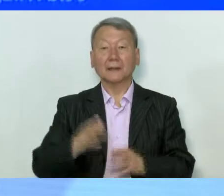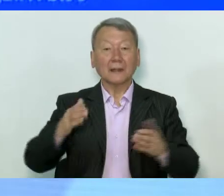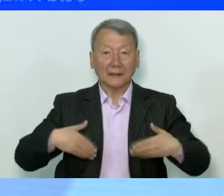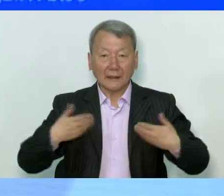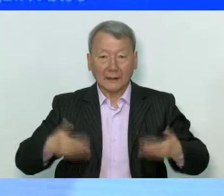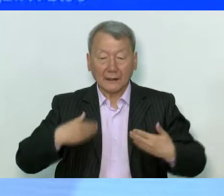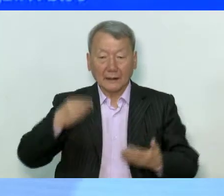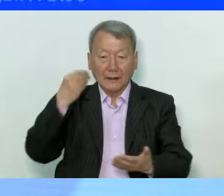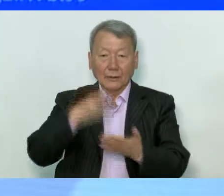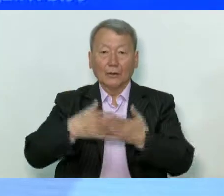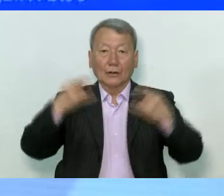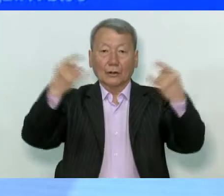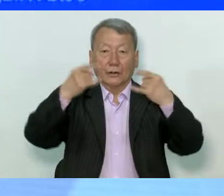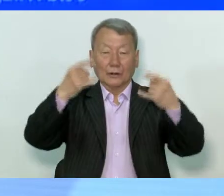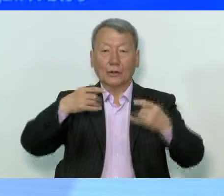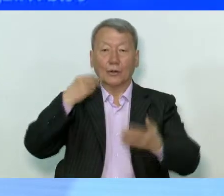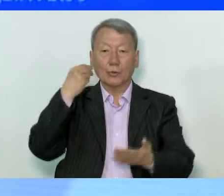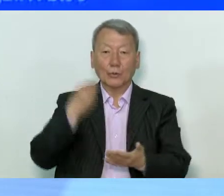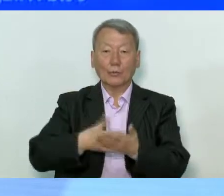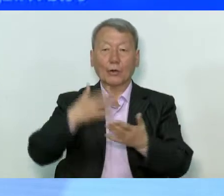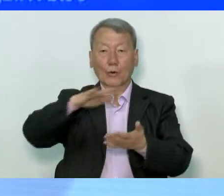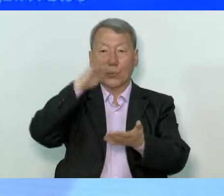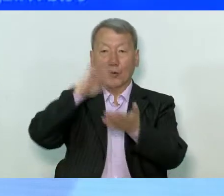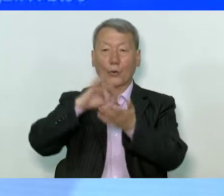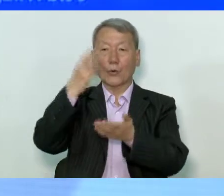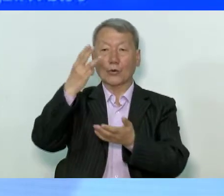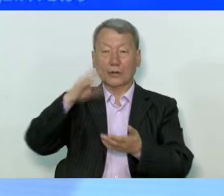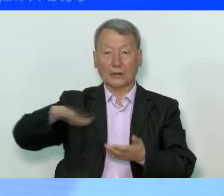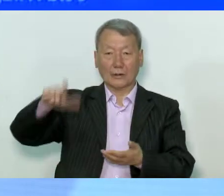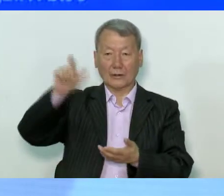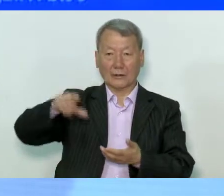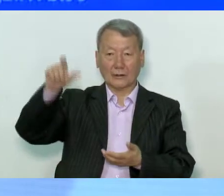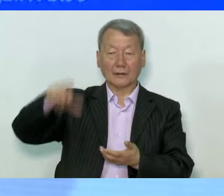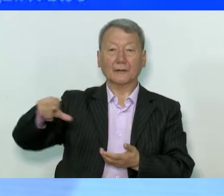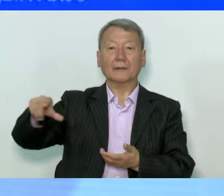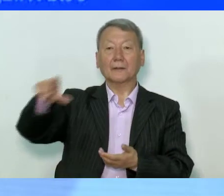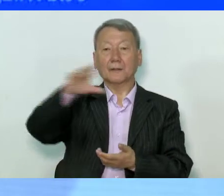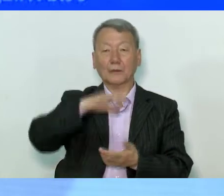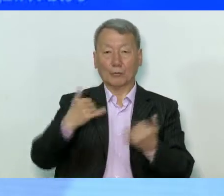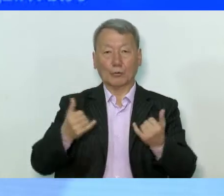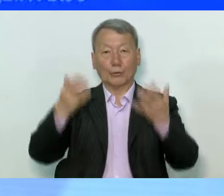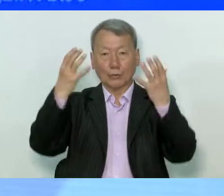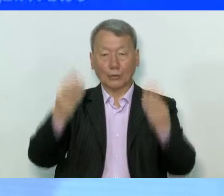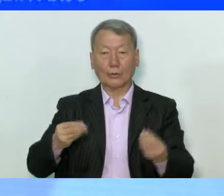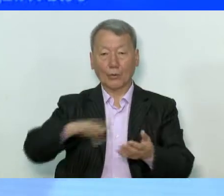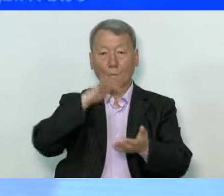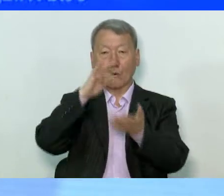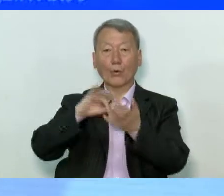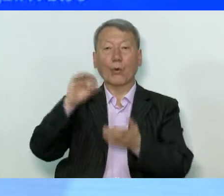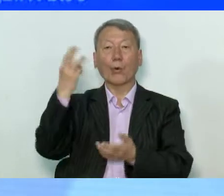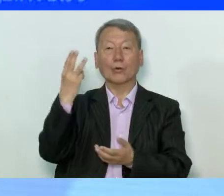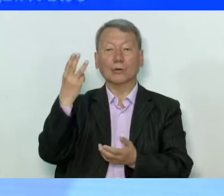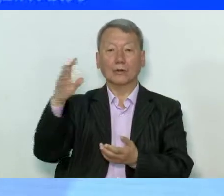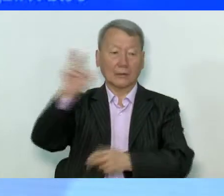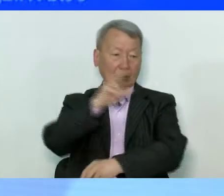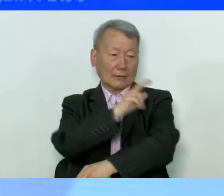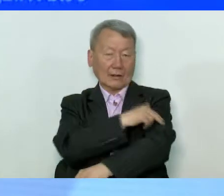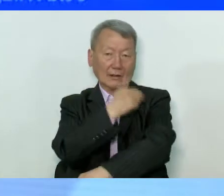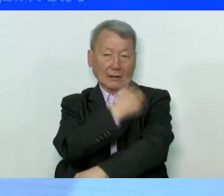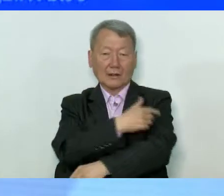Саламатсыздар, урматтуу телекөрүүчүлөр, урматтуу Ош шаарынын тургундары. Бүгүнкү күндө Ош шаарында